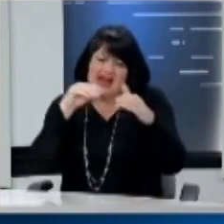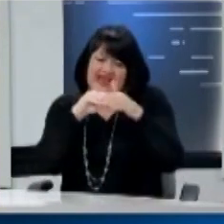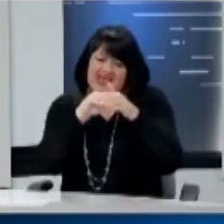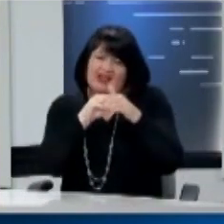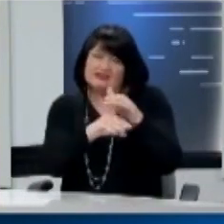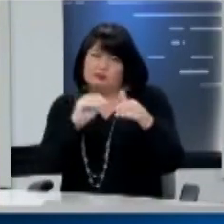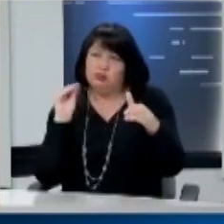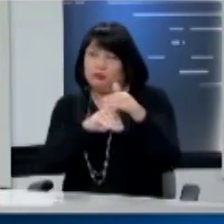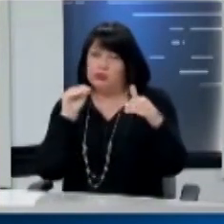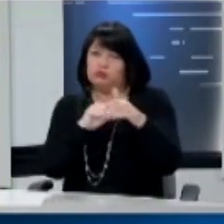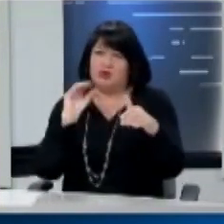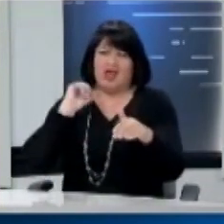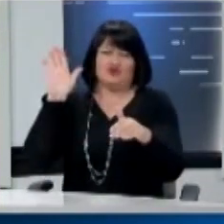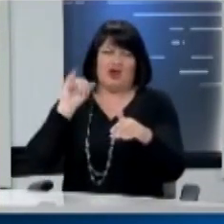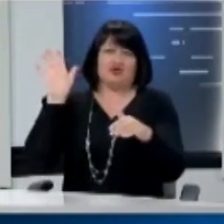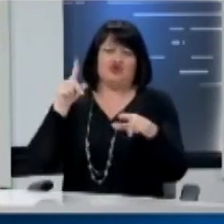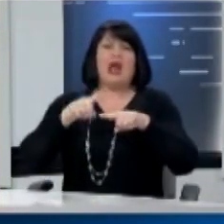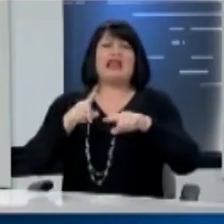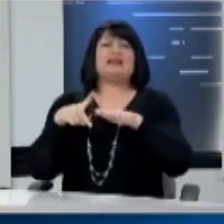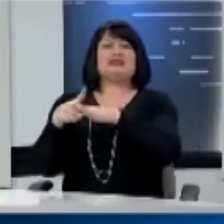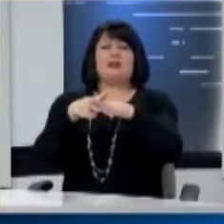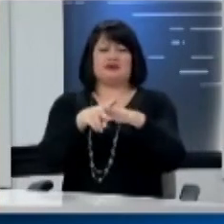καταθέσεων από τις ελληνικές τράπεζες.